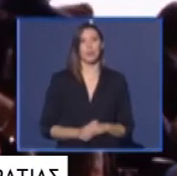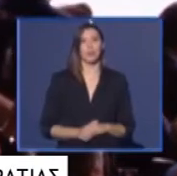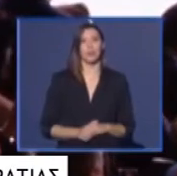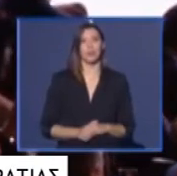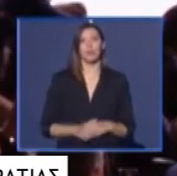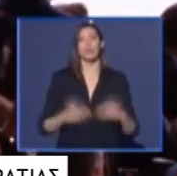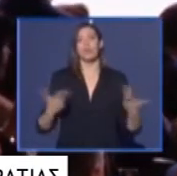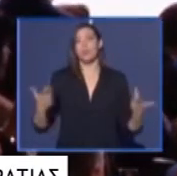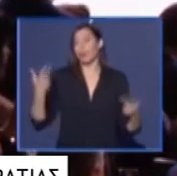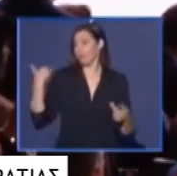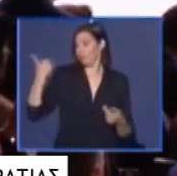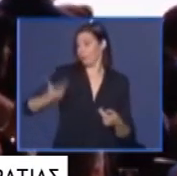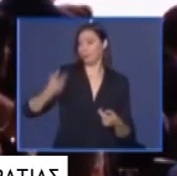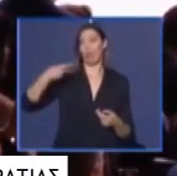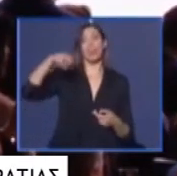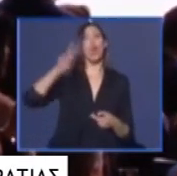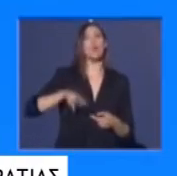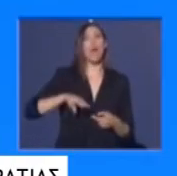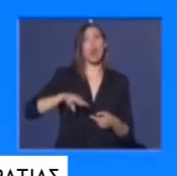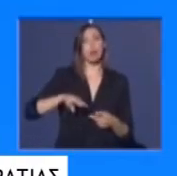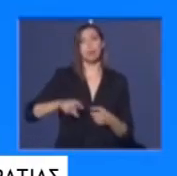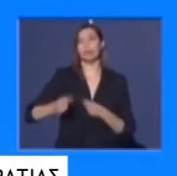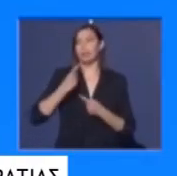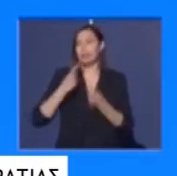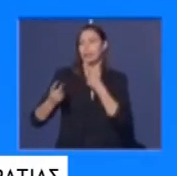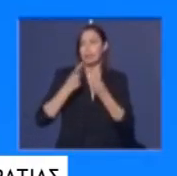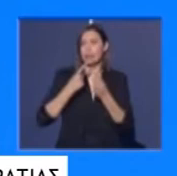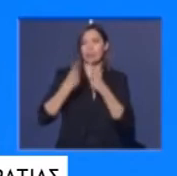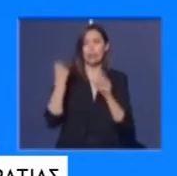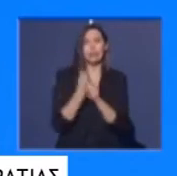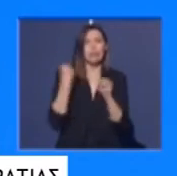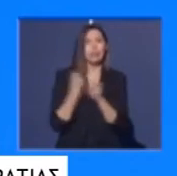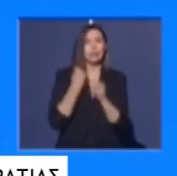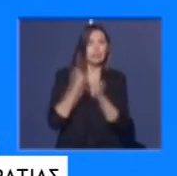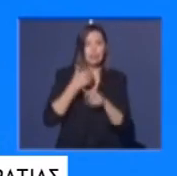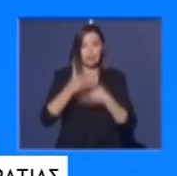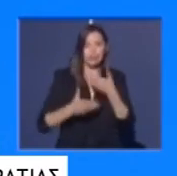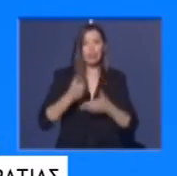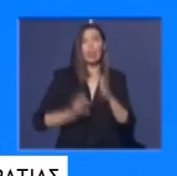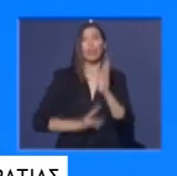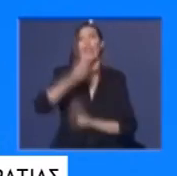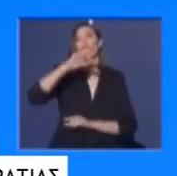Επί δύο παραγωγικές ημέρες, οι εργασίες του 13ου συνεδρίου μας